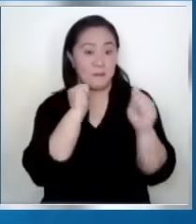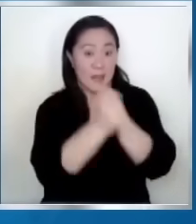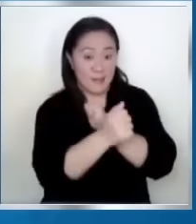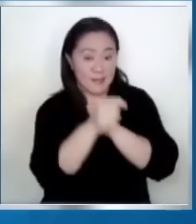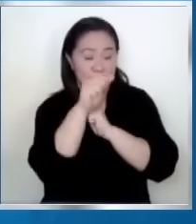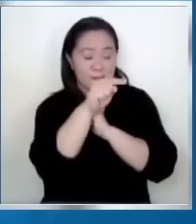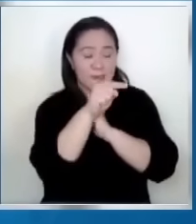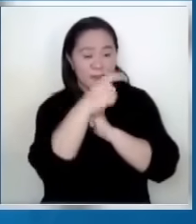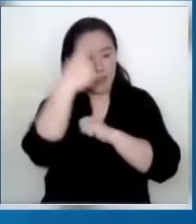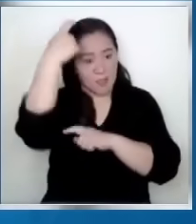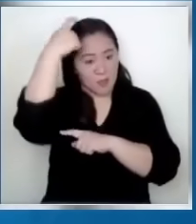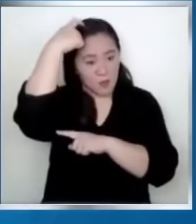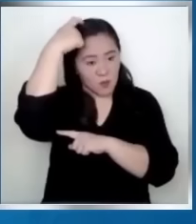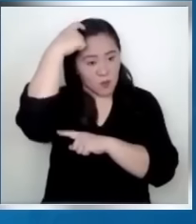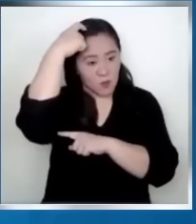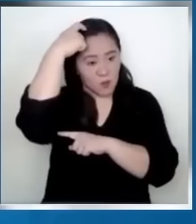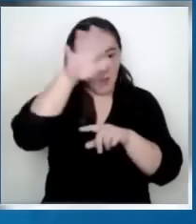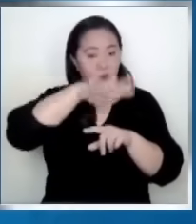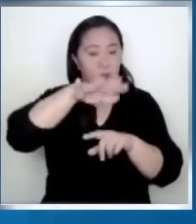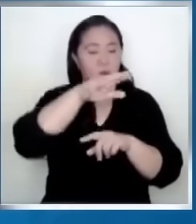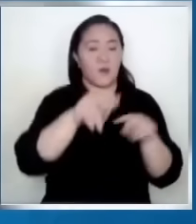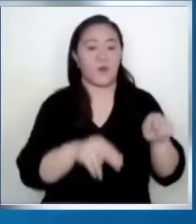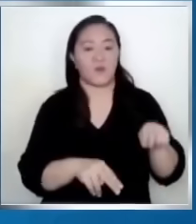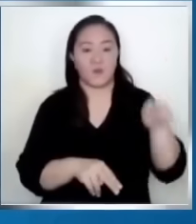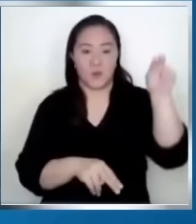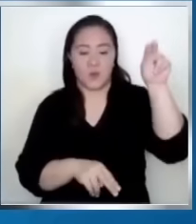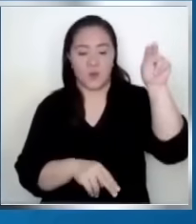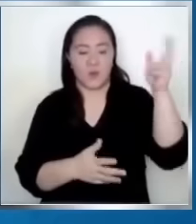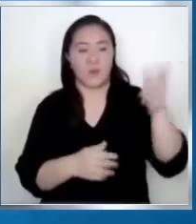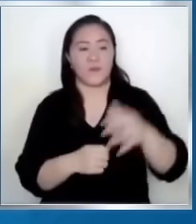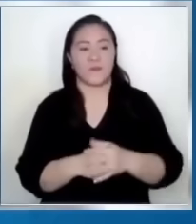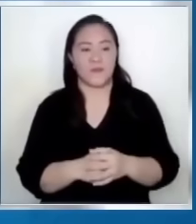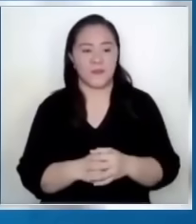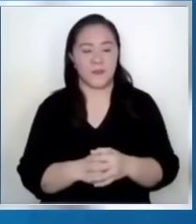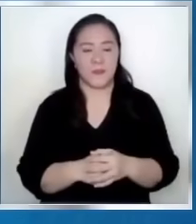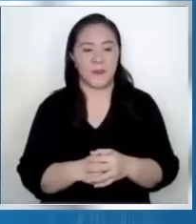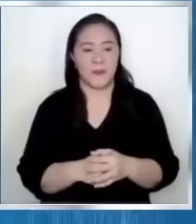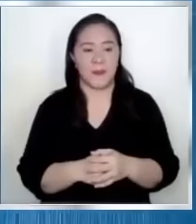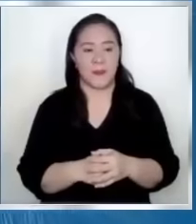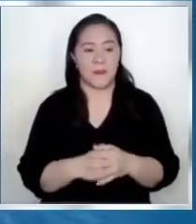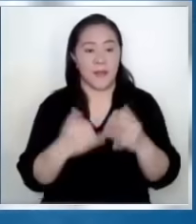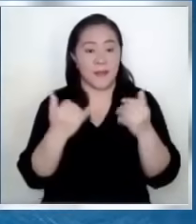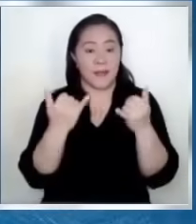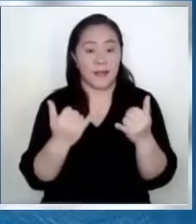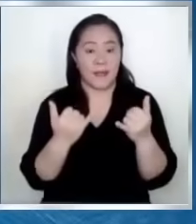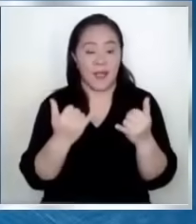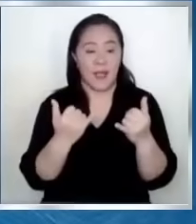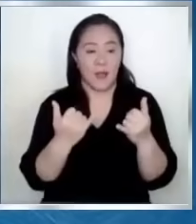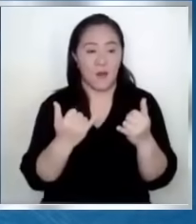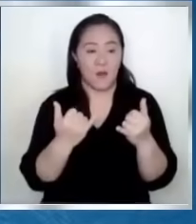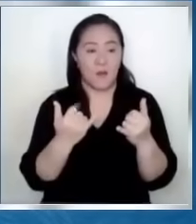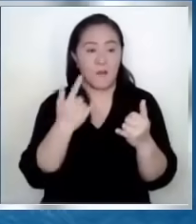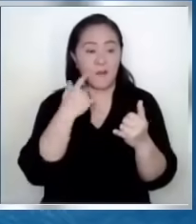di kaya ay sa bahagi ng northeastern mainland Cagayan. Sa ngayon, wala pang nakataas na wind signal pero paalala